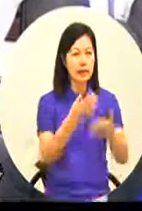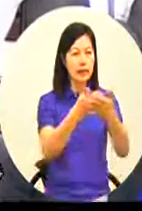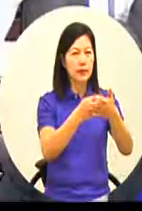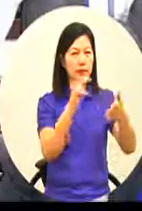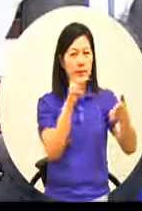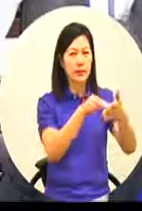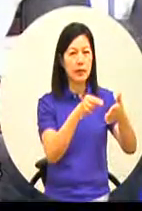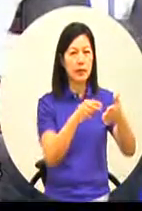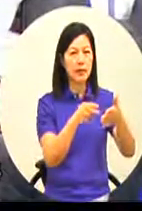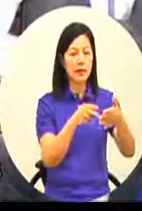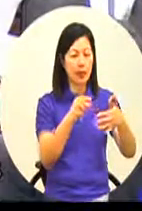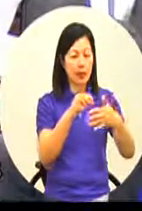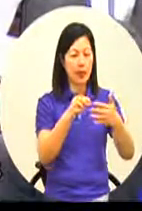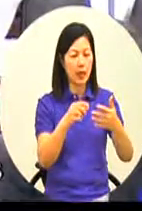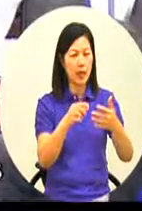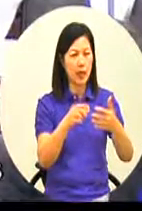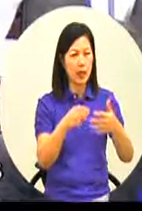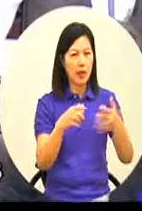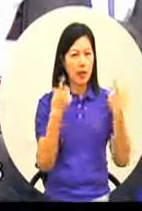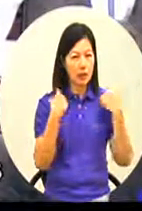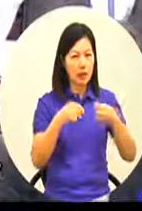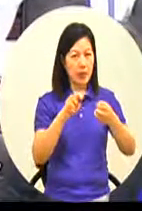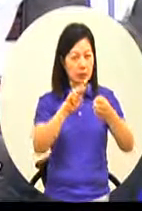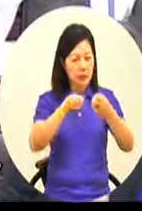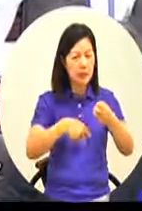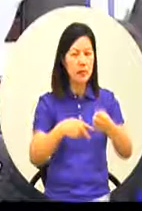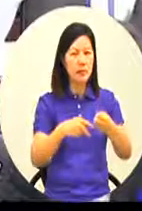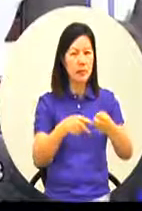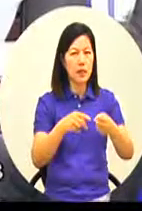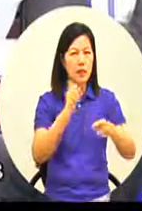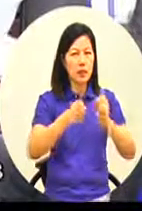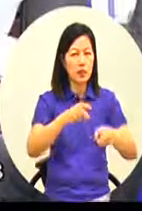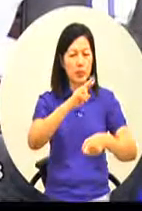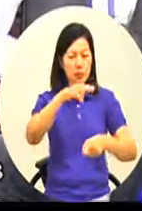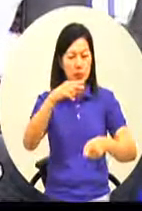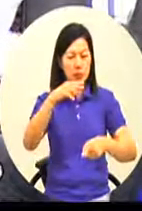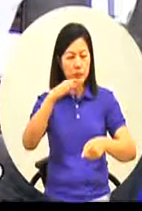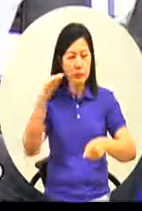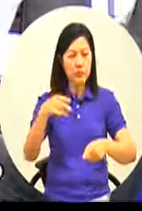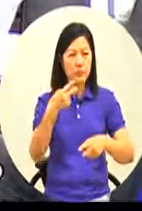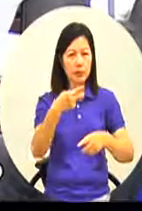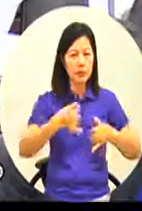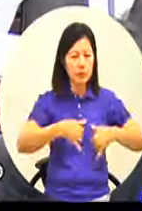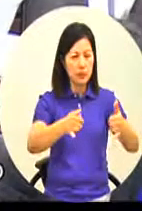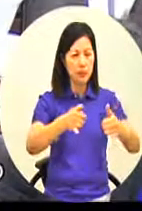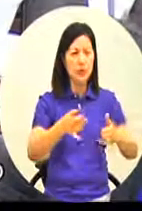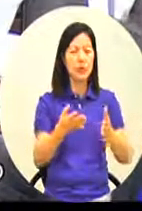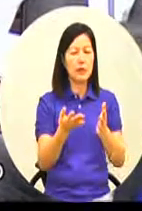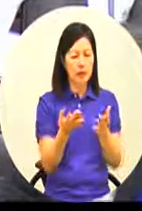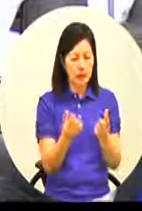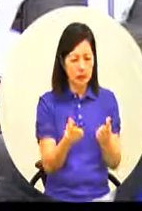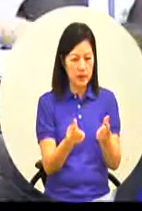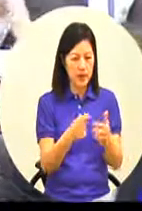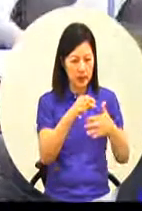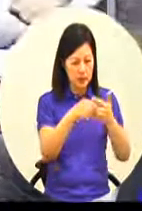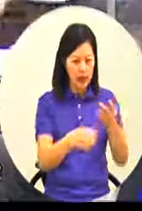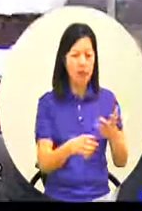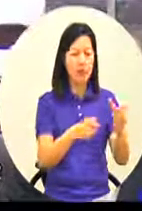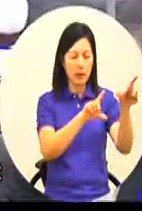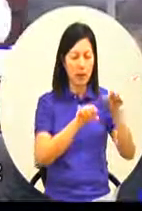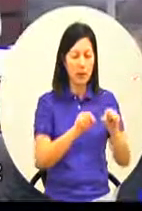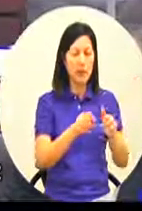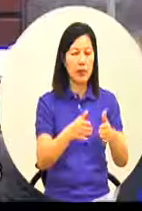秉持三个原则啦。以古山二路178巷也是一样秉持那个三个原则啦。只要另